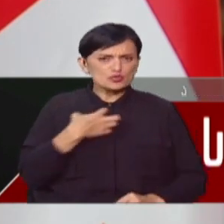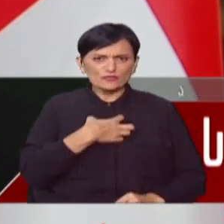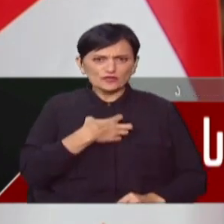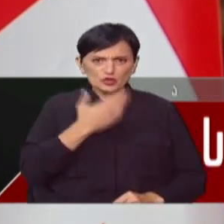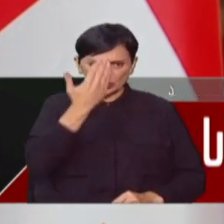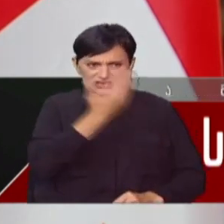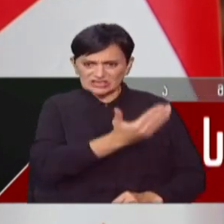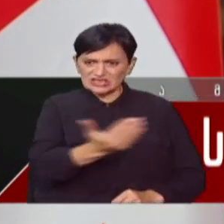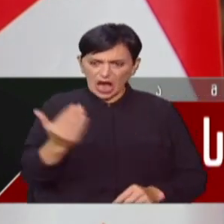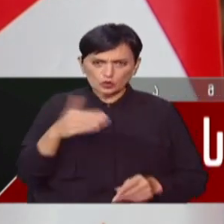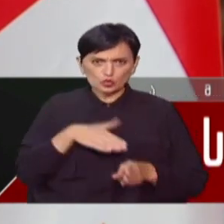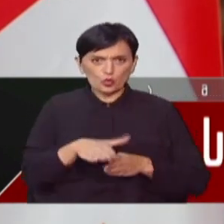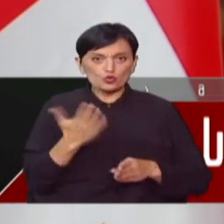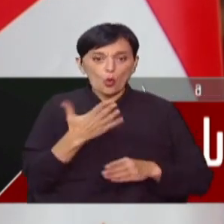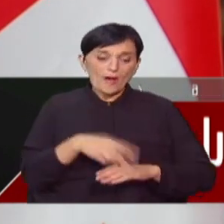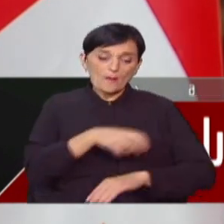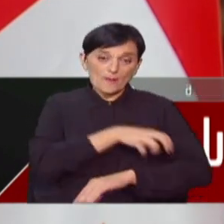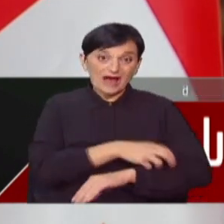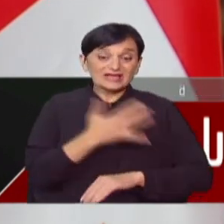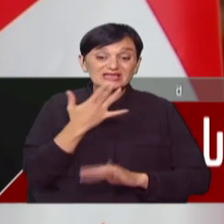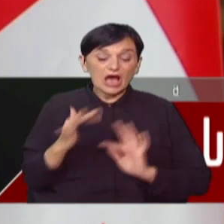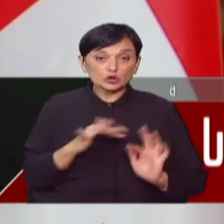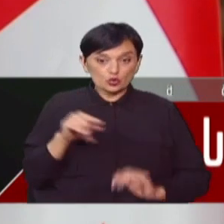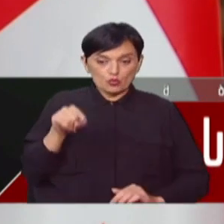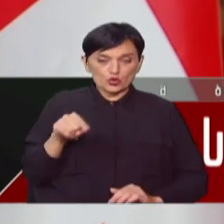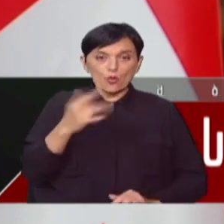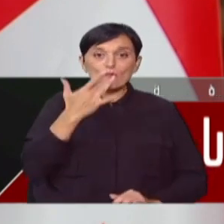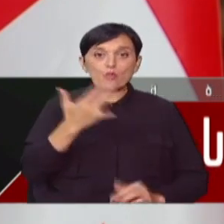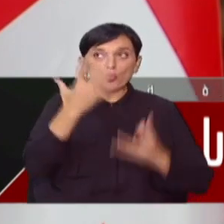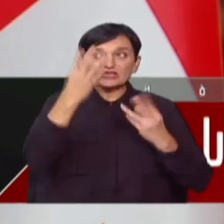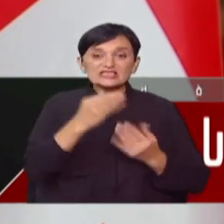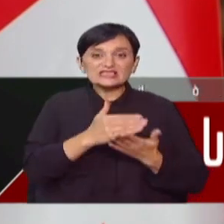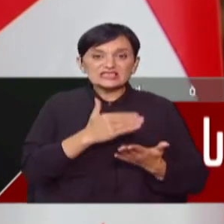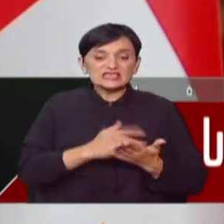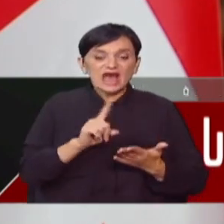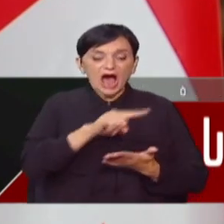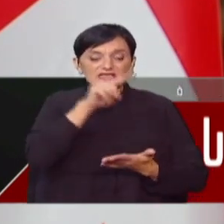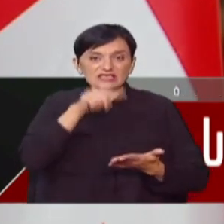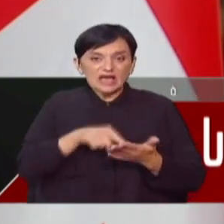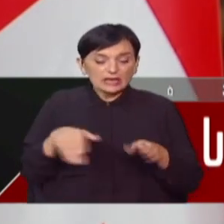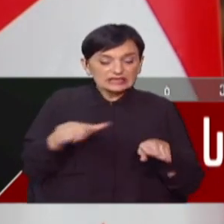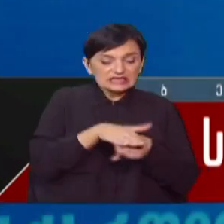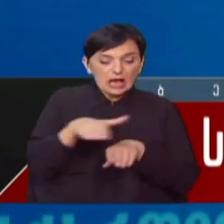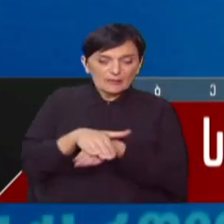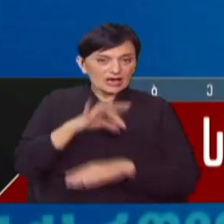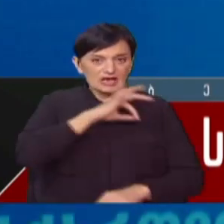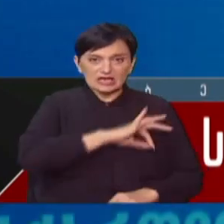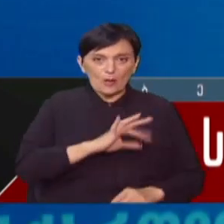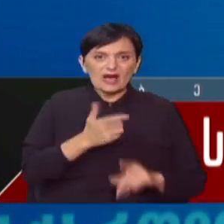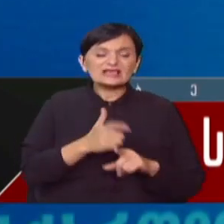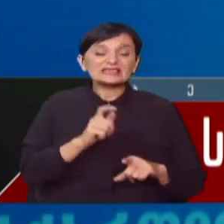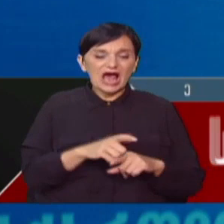მთელი საზოგადოებისთვის, რომელიმე პარტიამ და მათ შორის ნაციონალურ მოძრაობამ პოლიტიკური დღესდღეობით რაღაც საკითხების გადასაფარად გამოიყენოს.